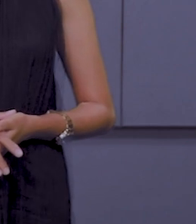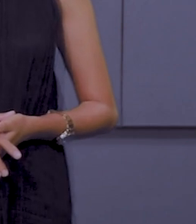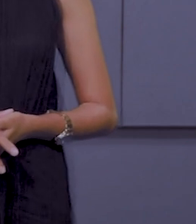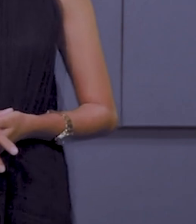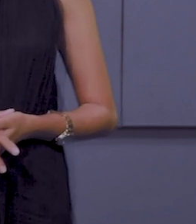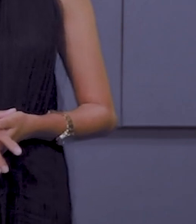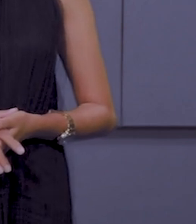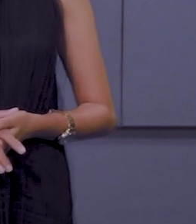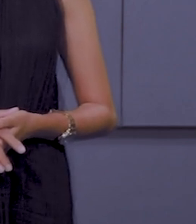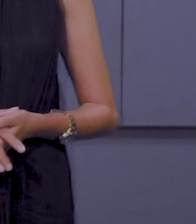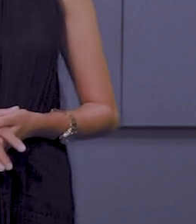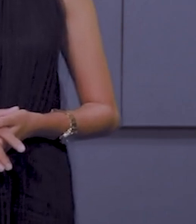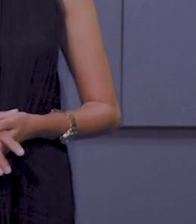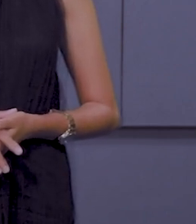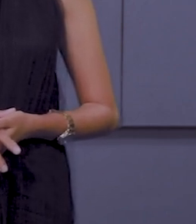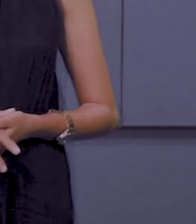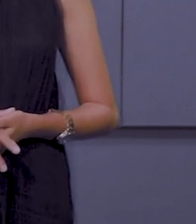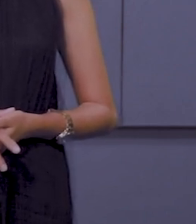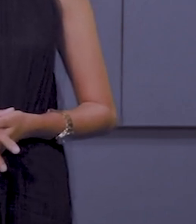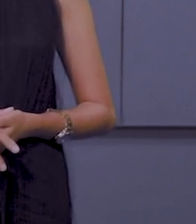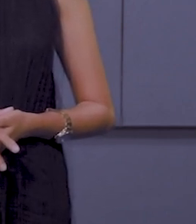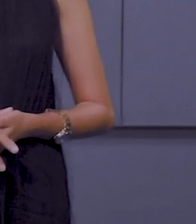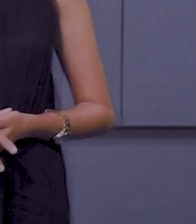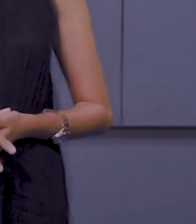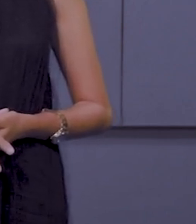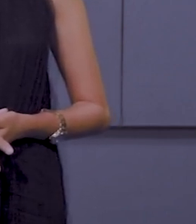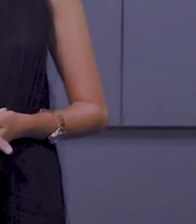notifikasi atau nuneh kita boleh sila lebih lakon informasi pun usi ami. Obrigada.